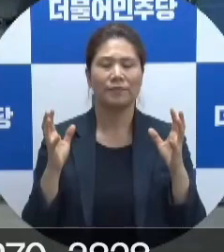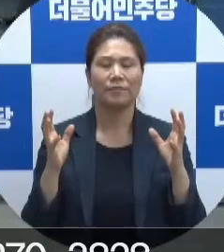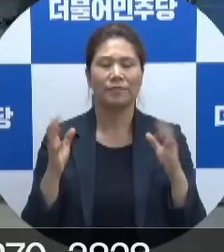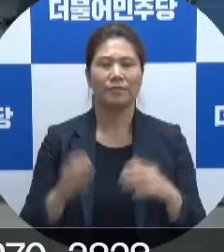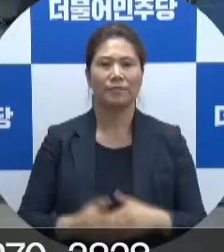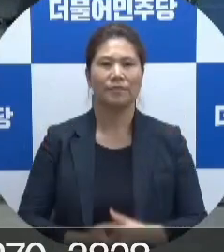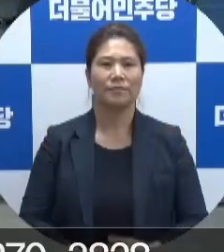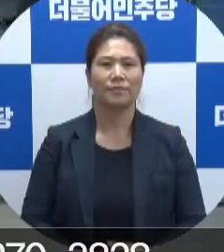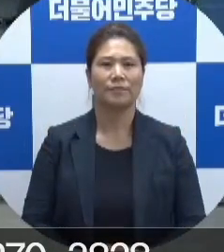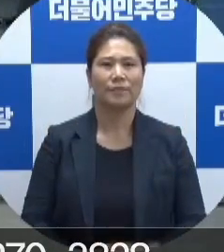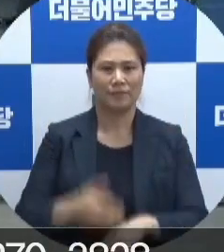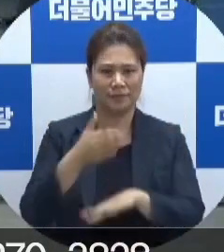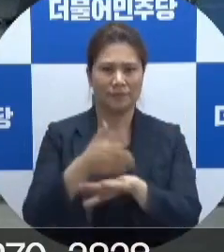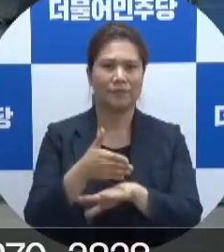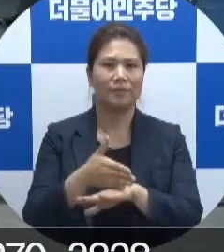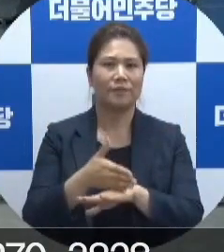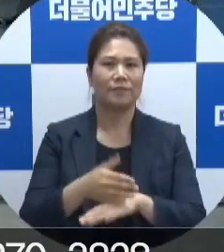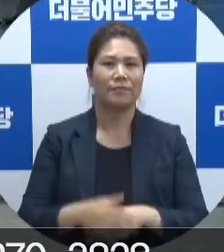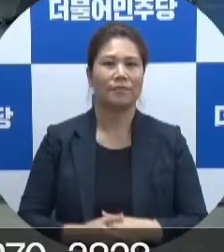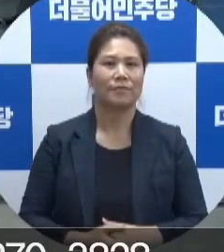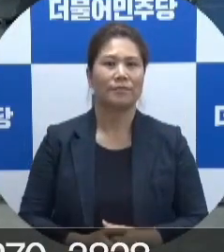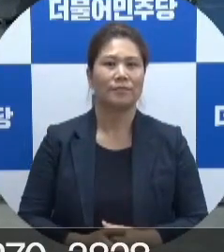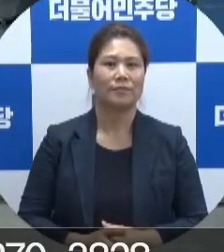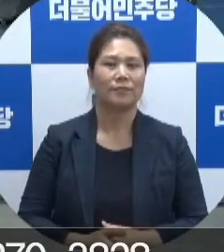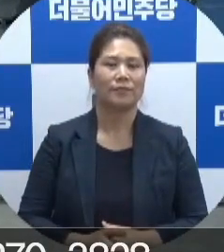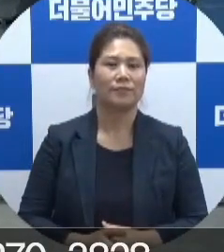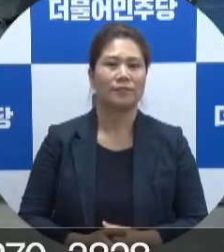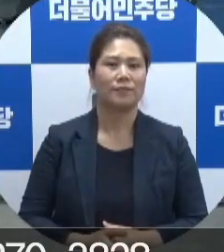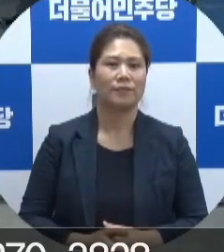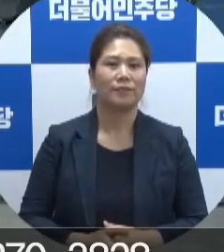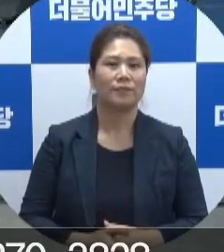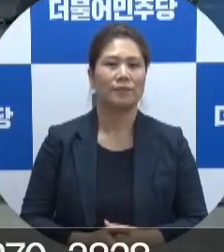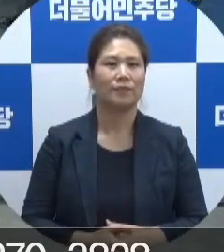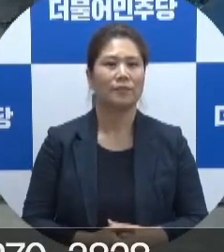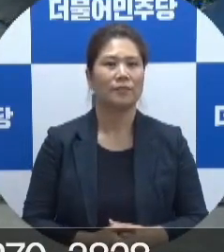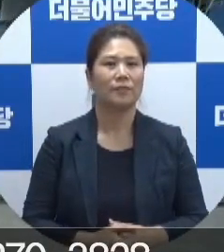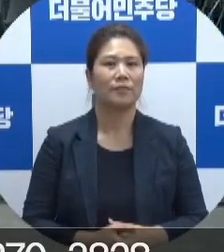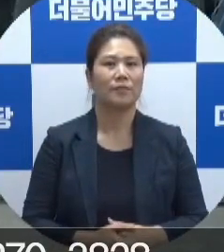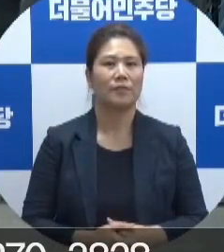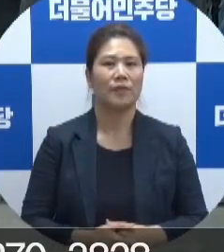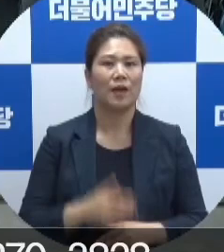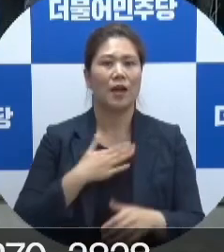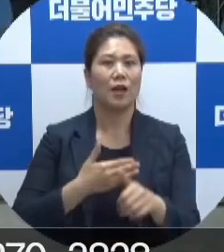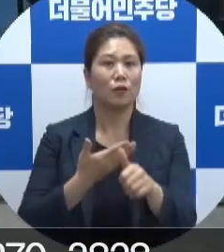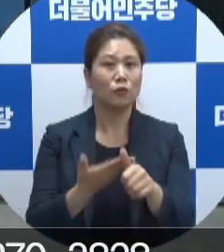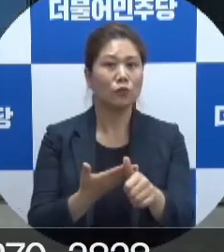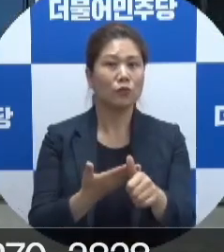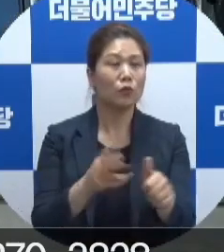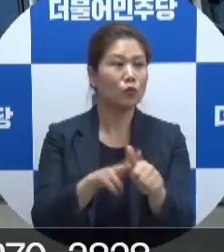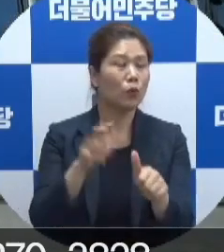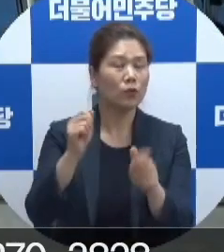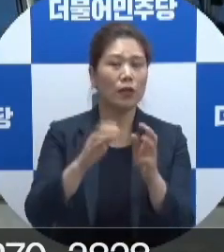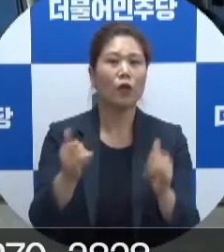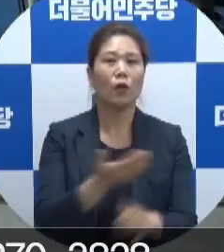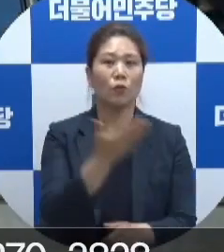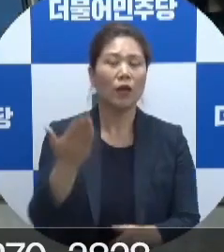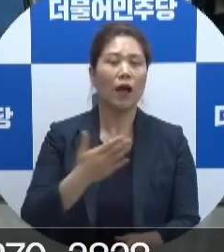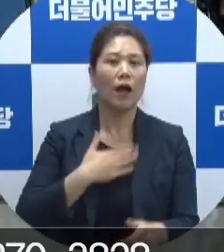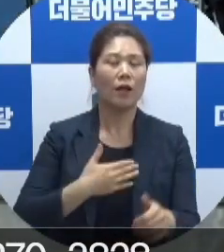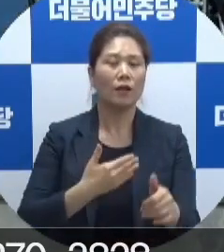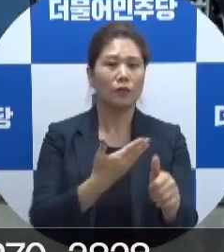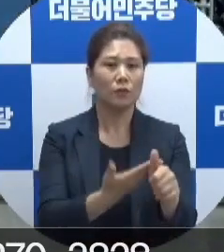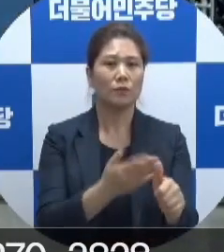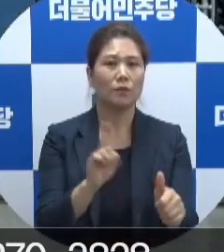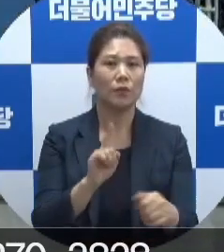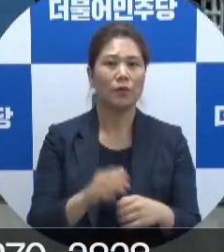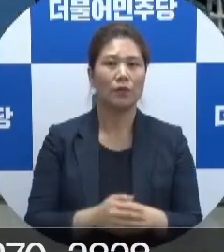네, 고맙습니다. 자, 모두 자리로 모실 텐데요. 안내 말씀 하나, 후보자분들께 안내 말씀 하나 드리겠습니다.